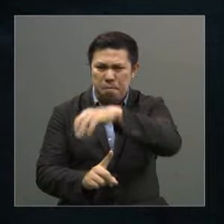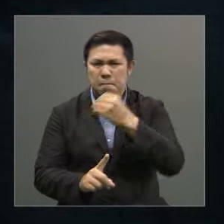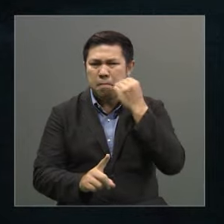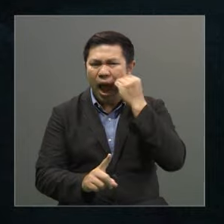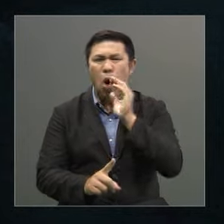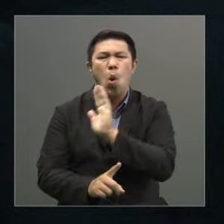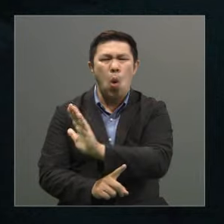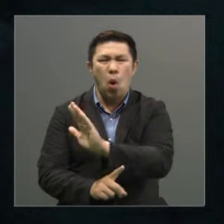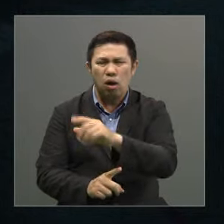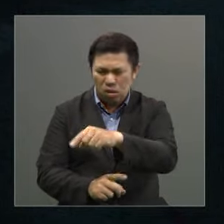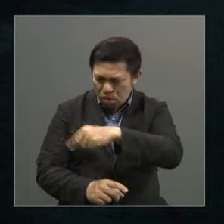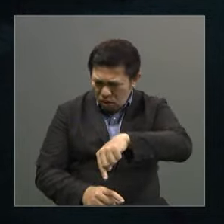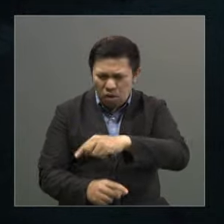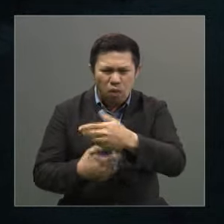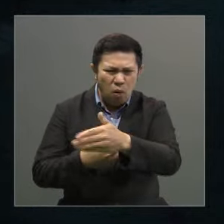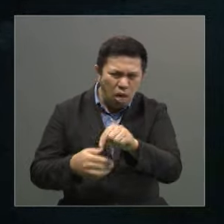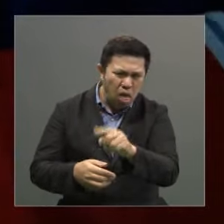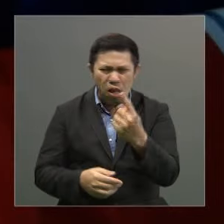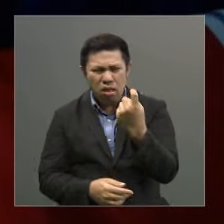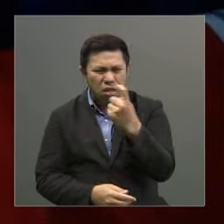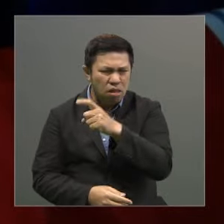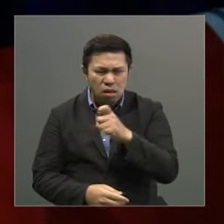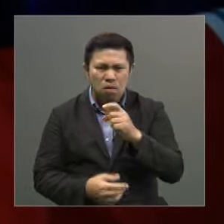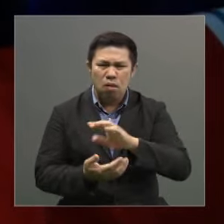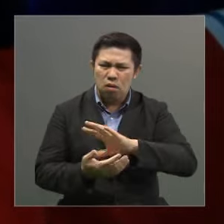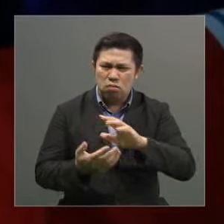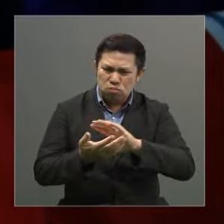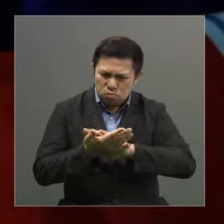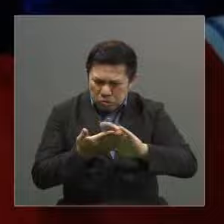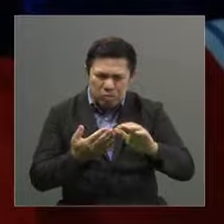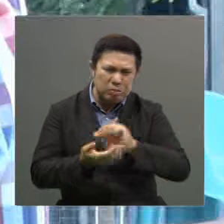ล้อมของผู้ป่วยเนี่ยมันดีขึ้นลองฟังเสียงประธานชุมชนดูครับ